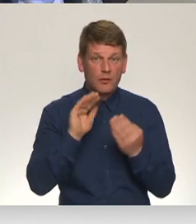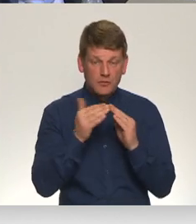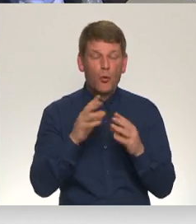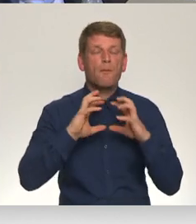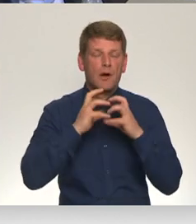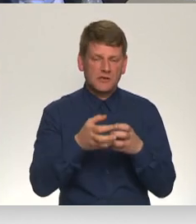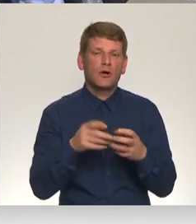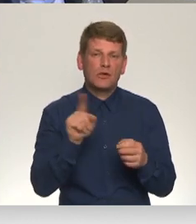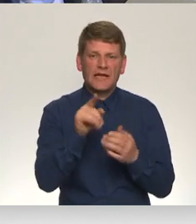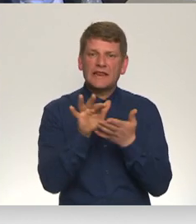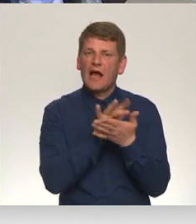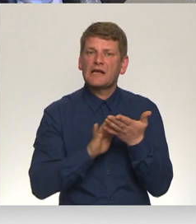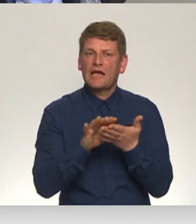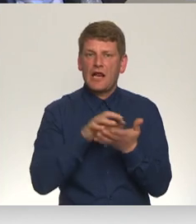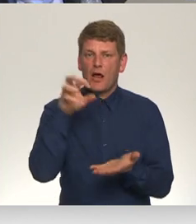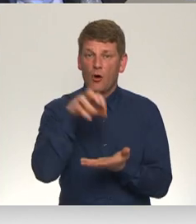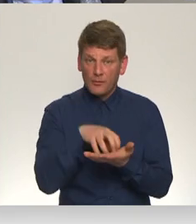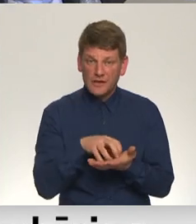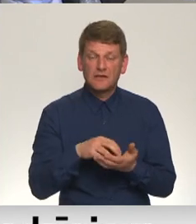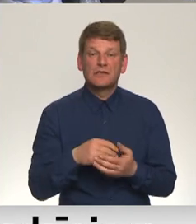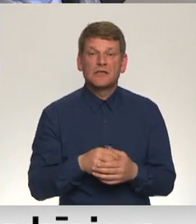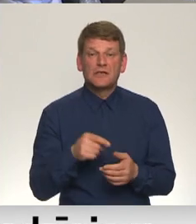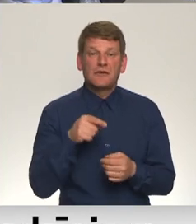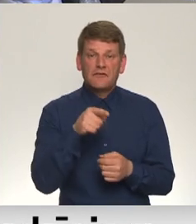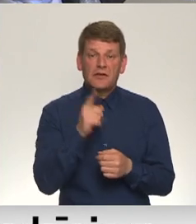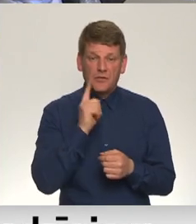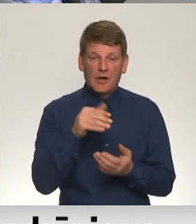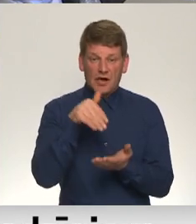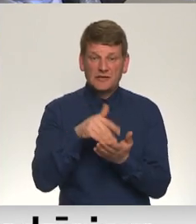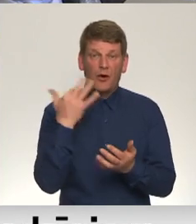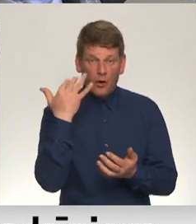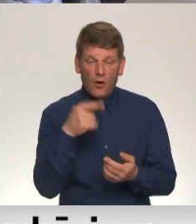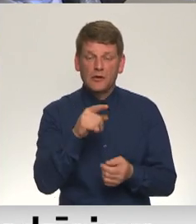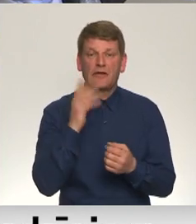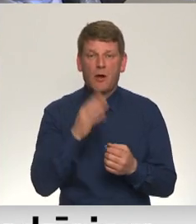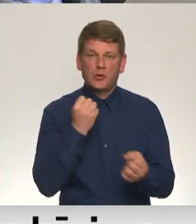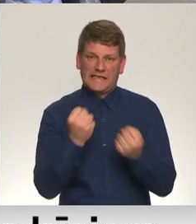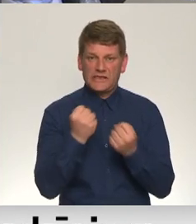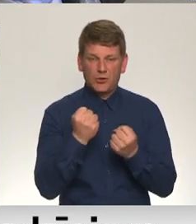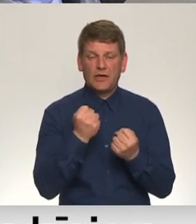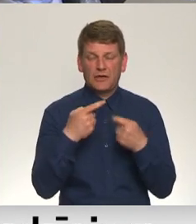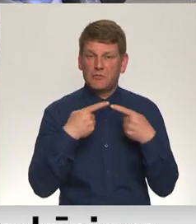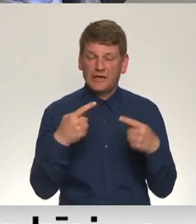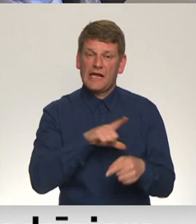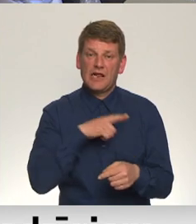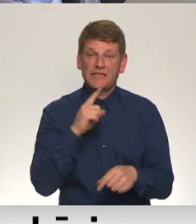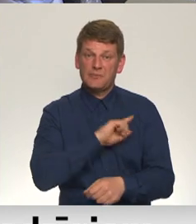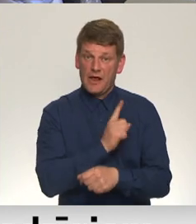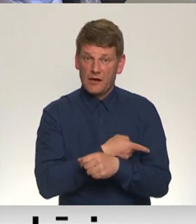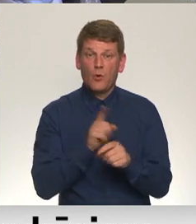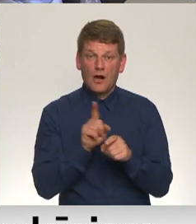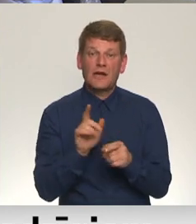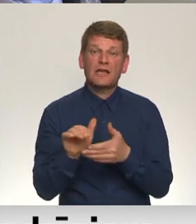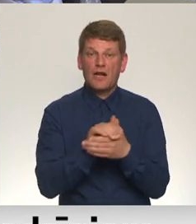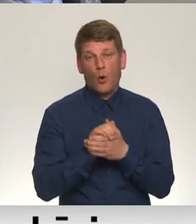šie taktīlie objekti, tātad viņiem ir viņi stāv ārā. Viņiem jābūt no izturīga materiāla, ilgspējīga un arī